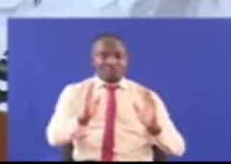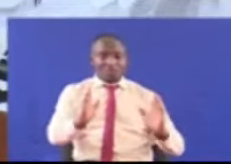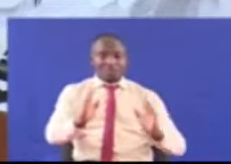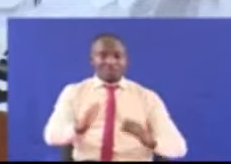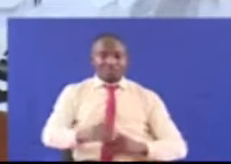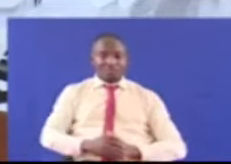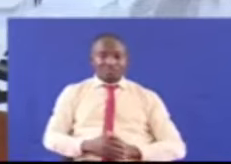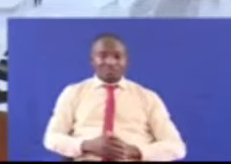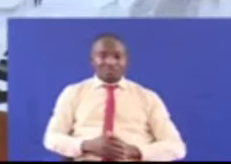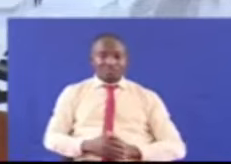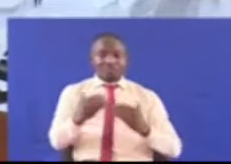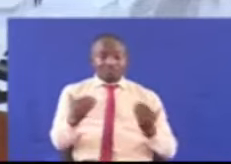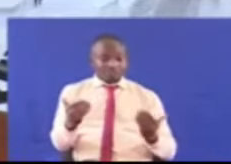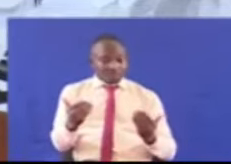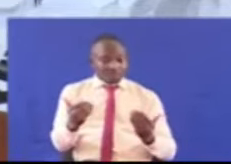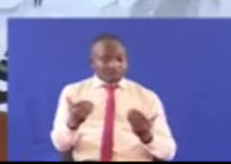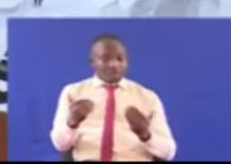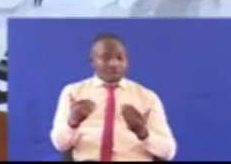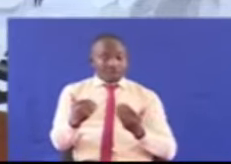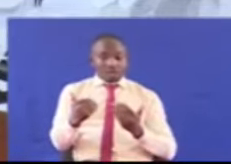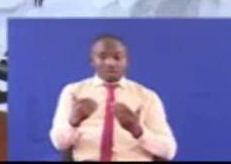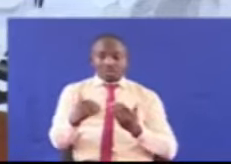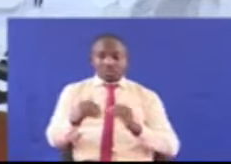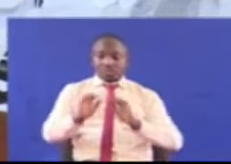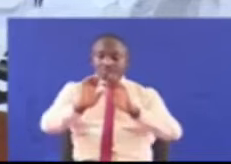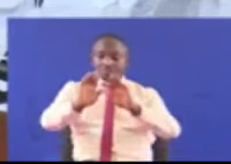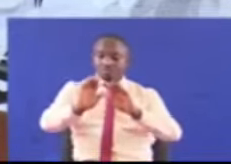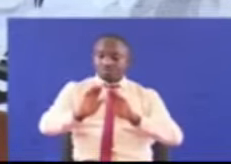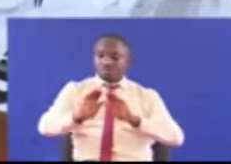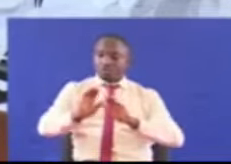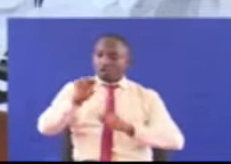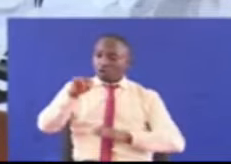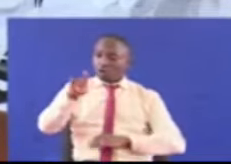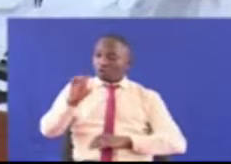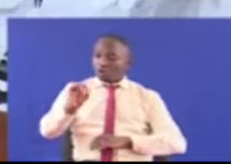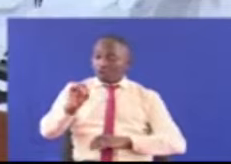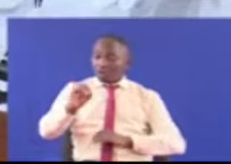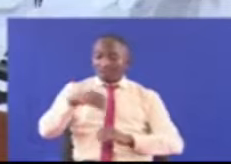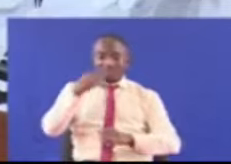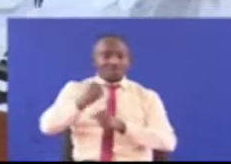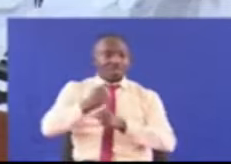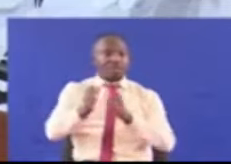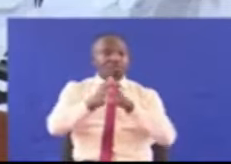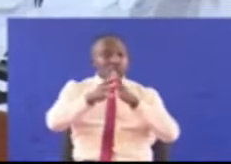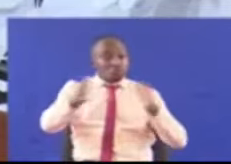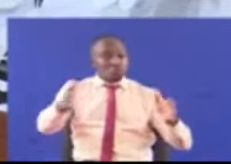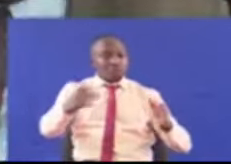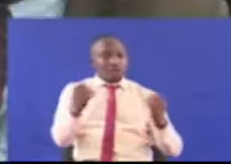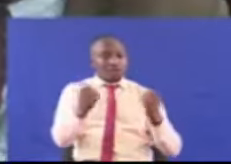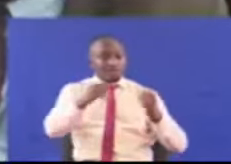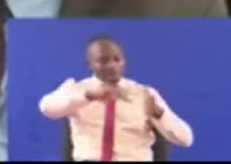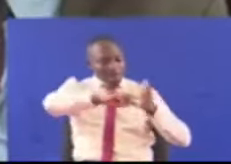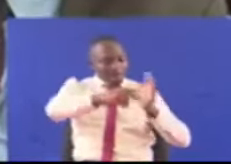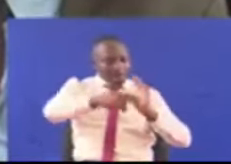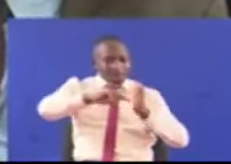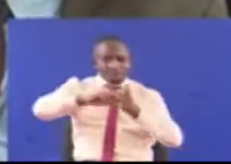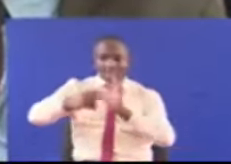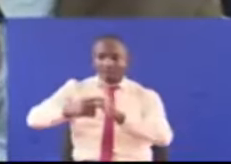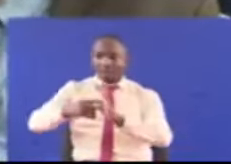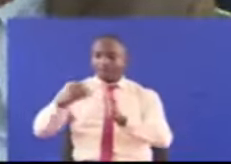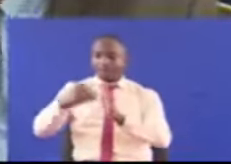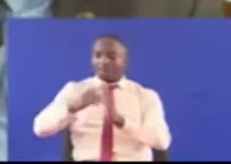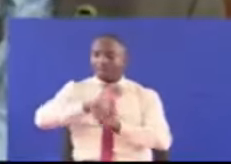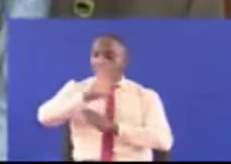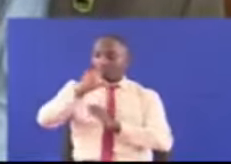Londo amefanya kazi kubwa sana ya kujua mikakati na kuleta ripoti, kuwafanya sasa